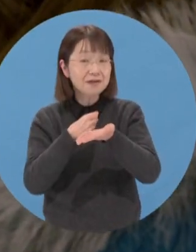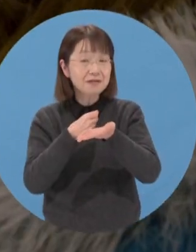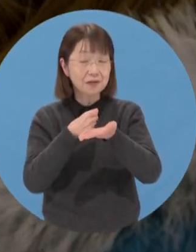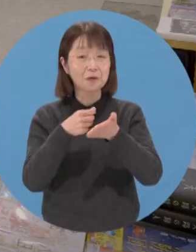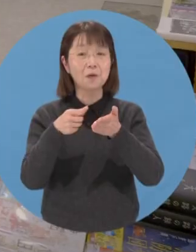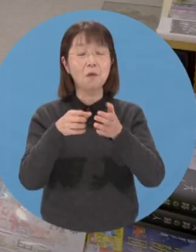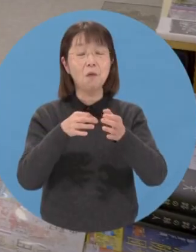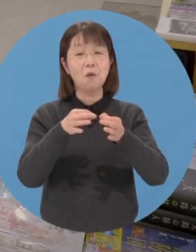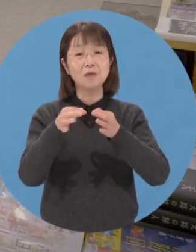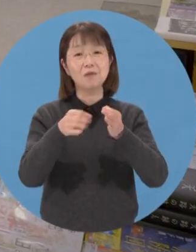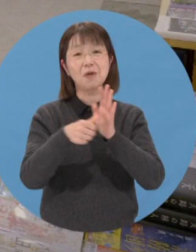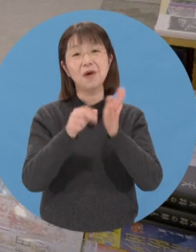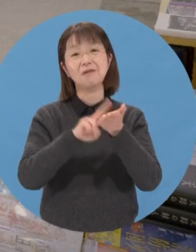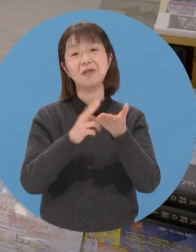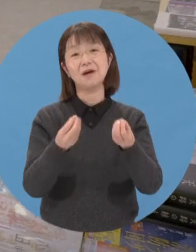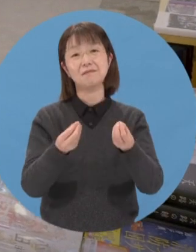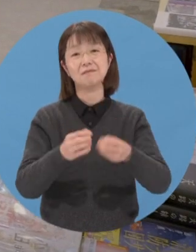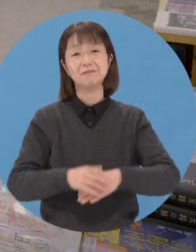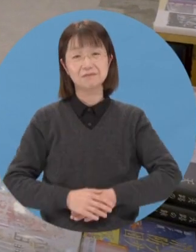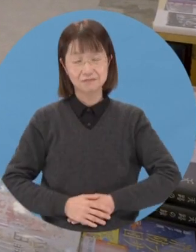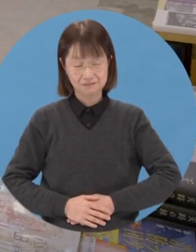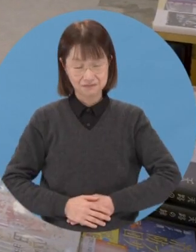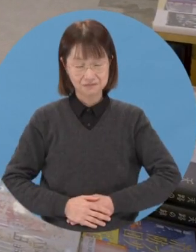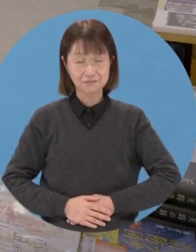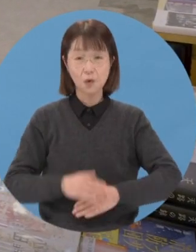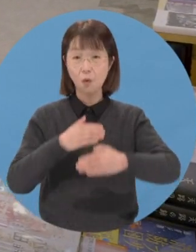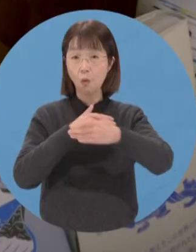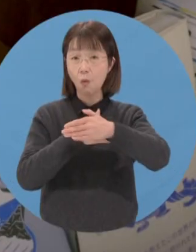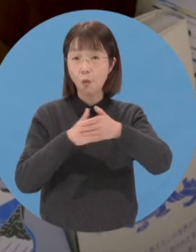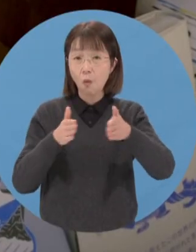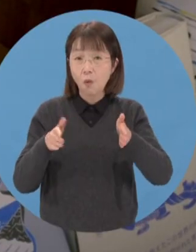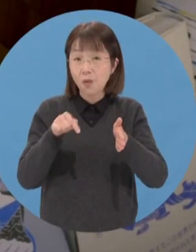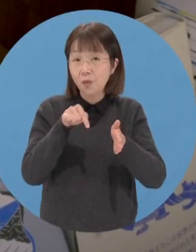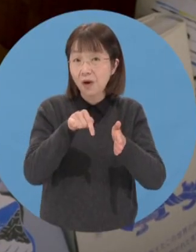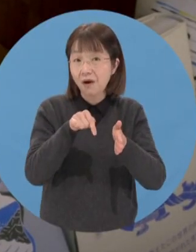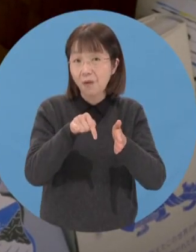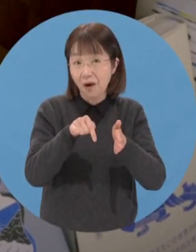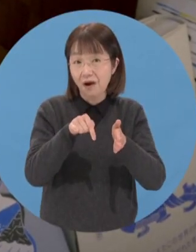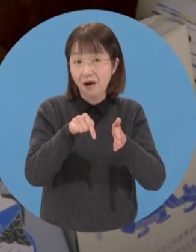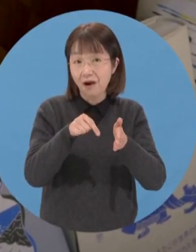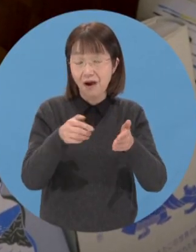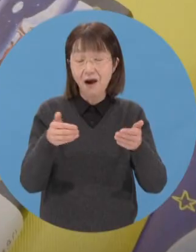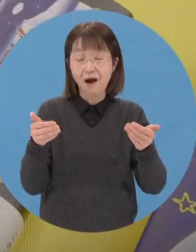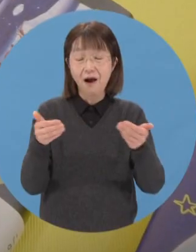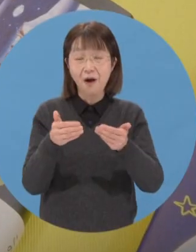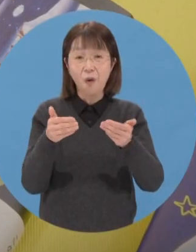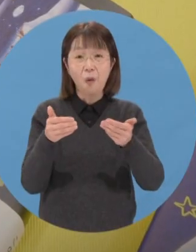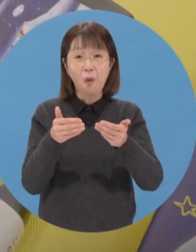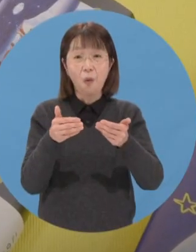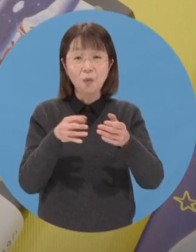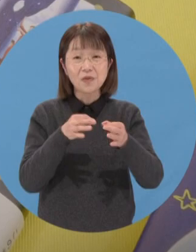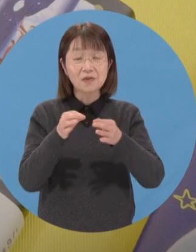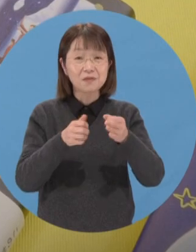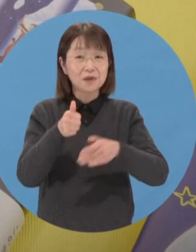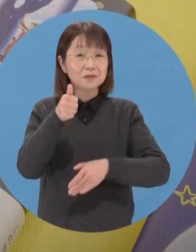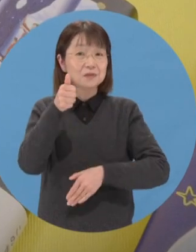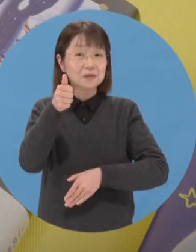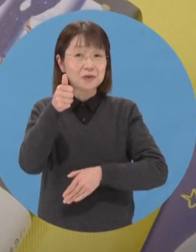ます。 25坪の店内は店主が厳選したえりすぐりの本が並